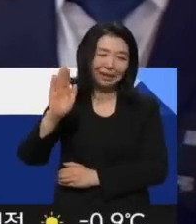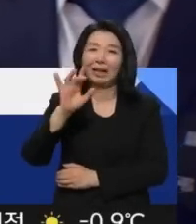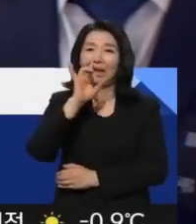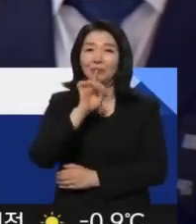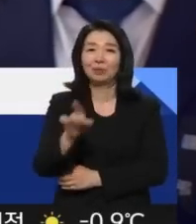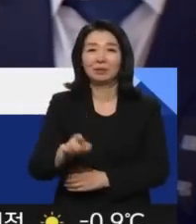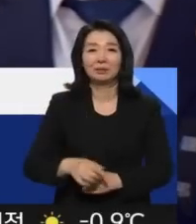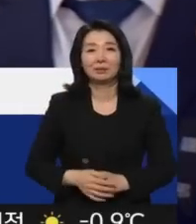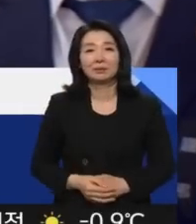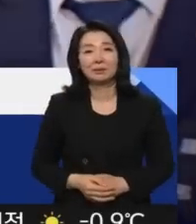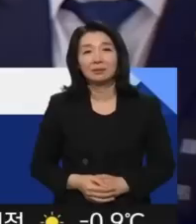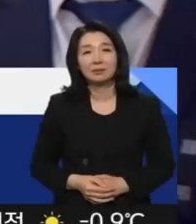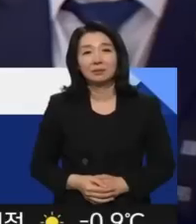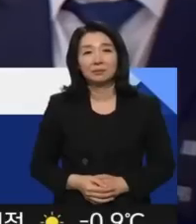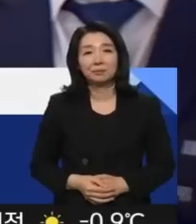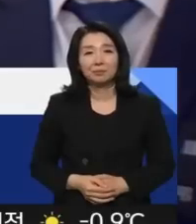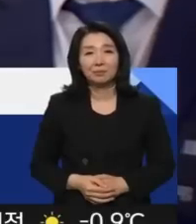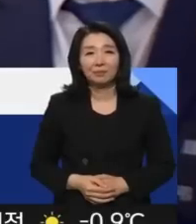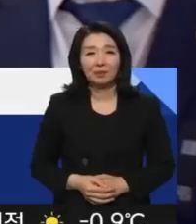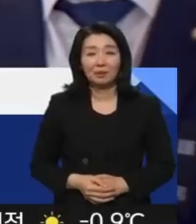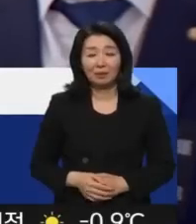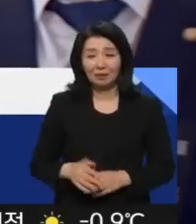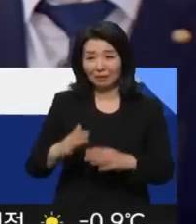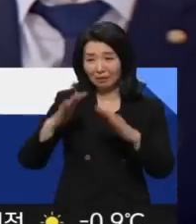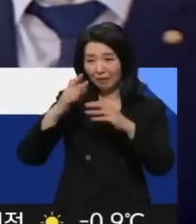않겠습니다. 이런 허무맹랑한